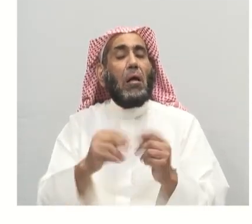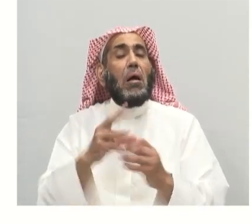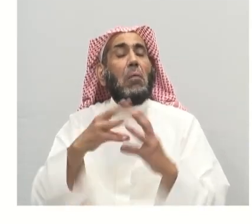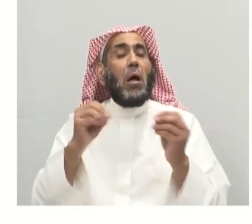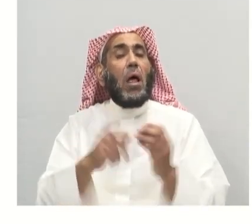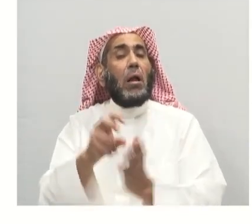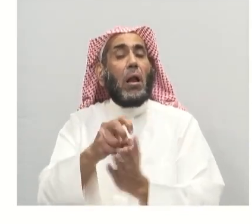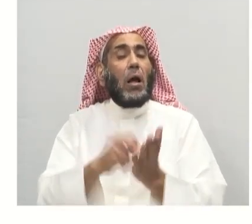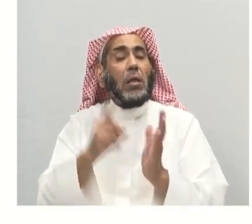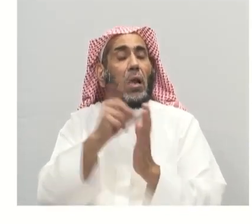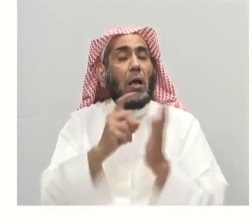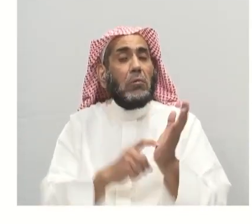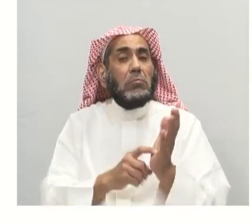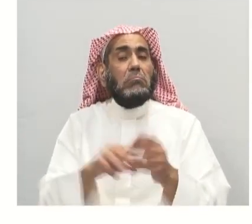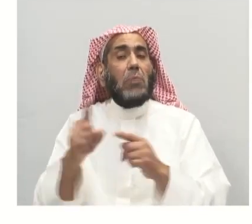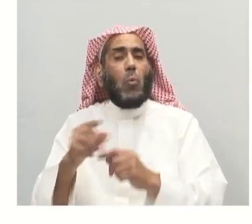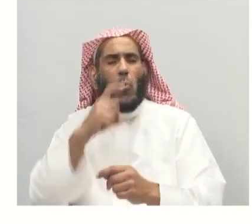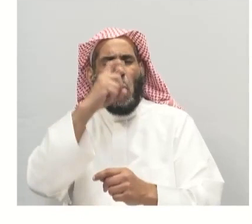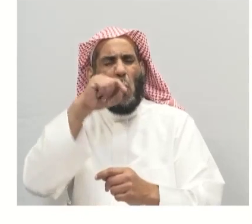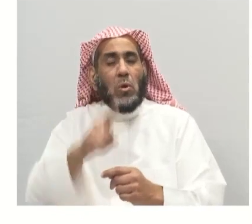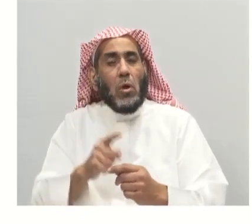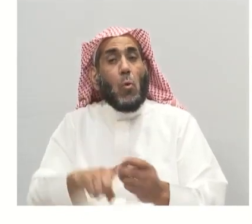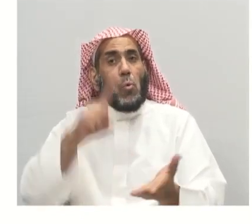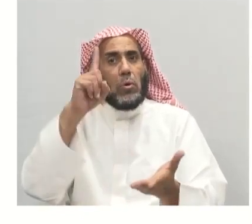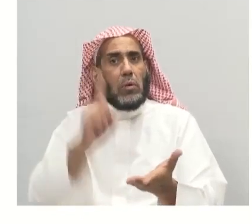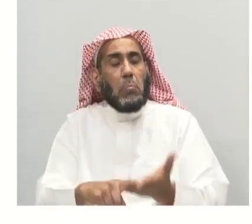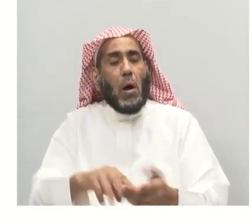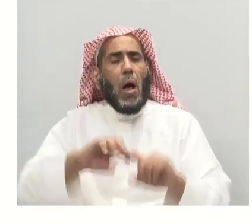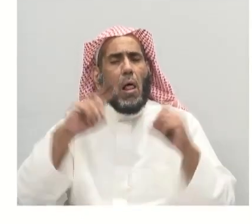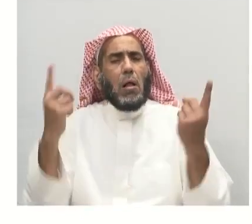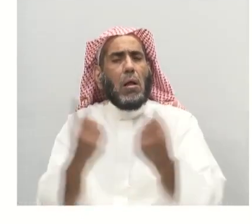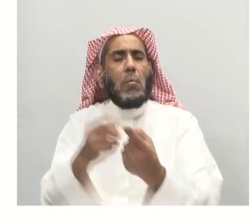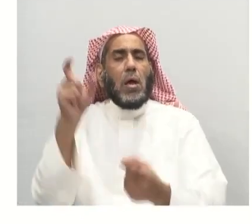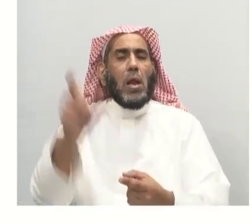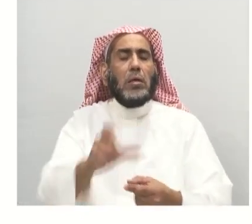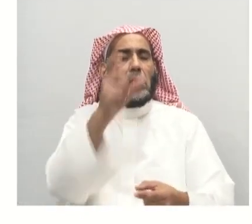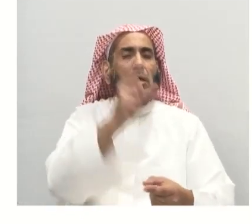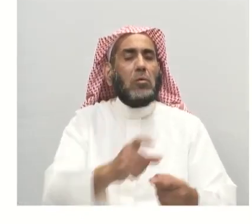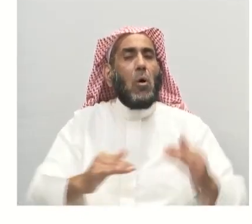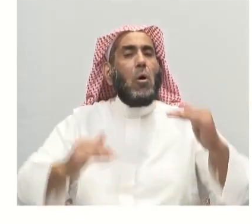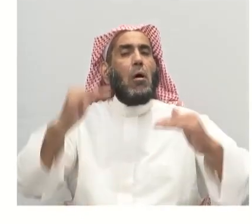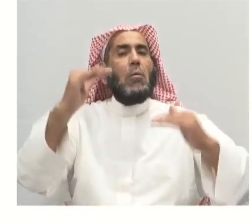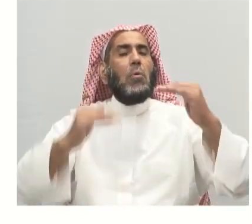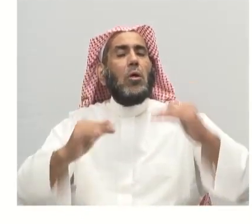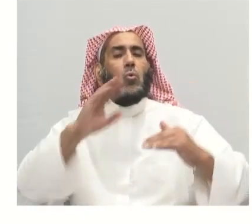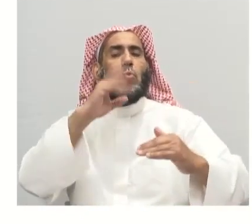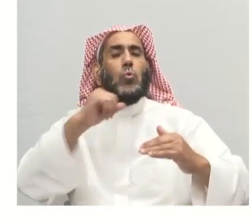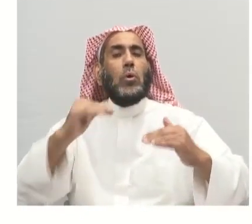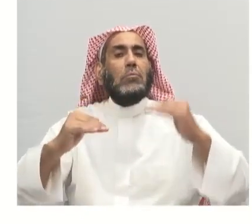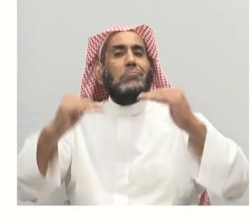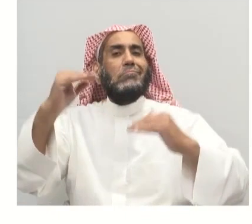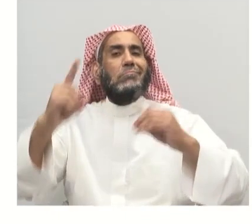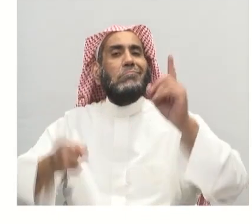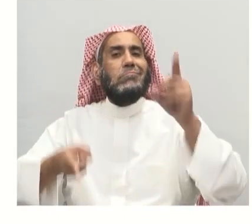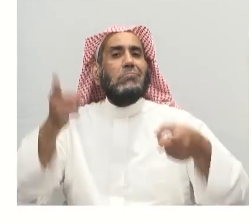القاعده القانونيه تكون ملزمه وتطبق على جميع الاشخاص على قدم المساواه دون تمييز